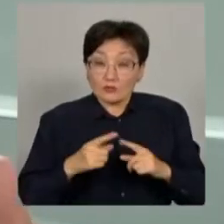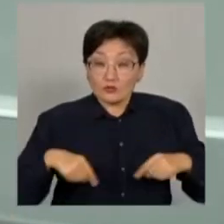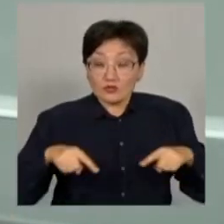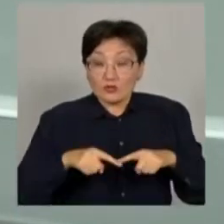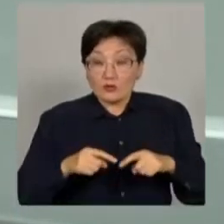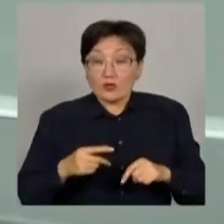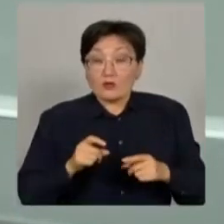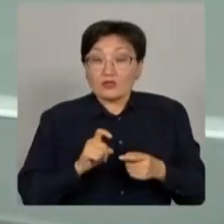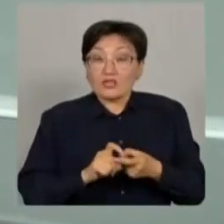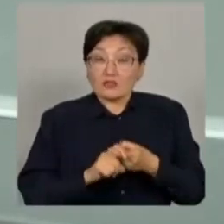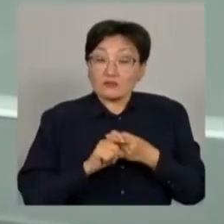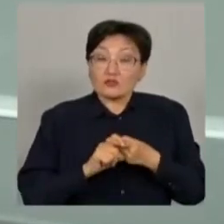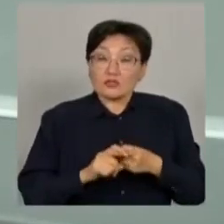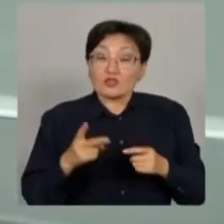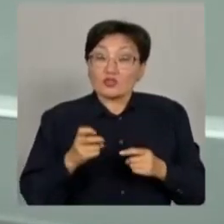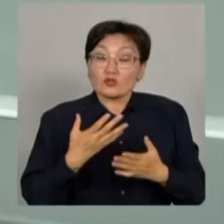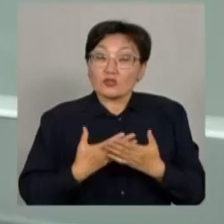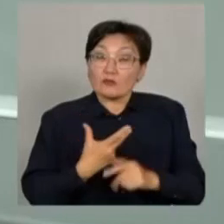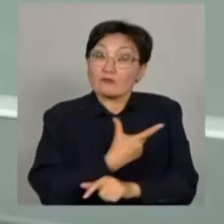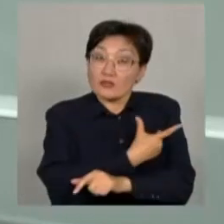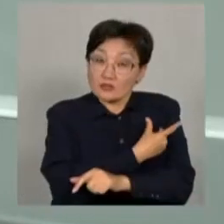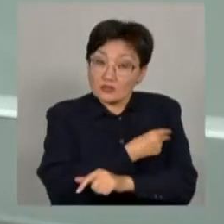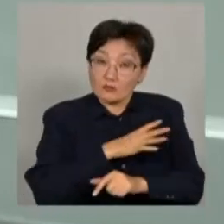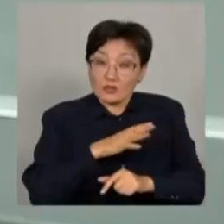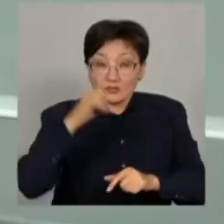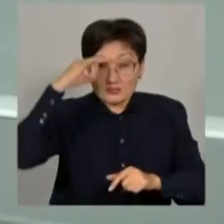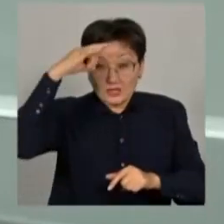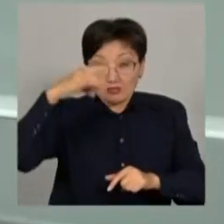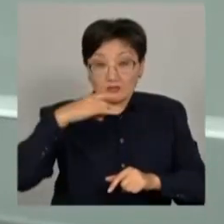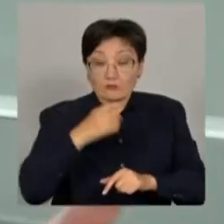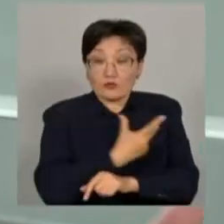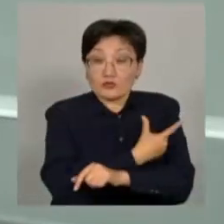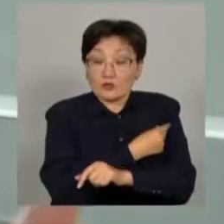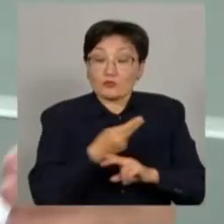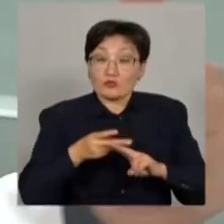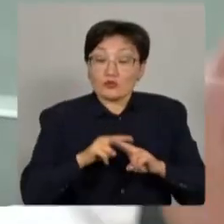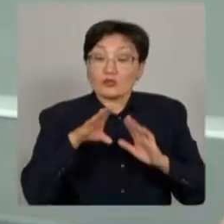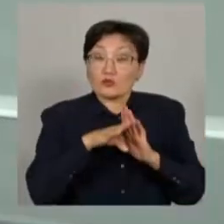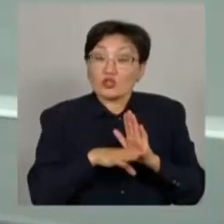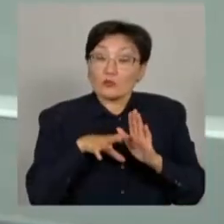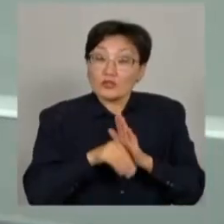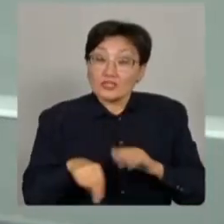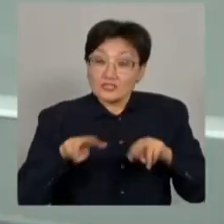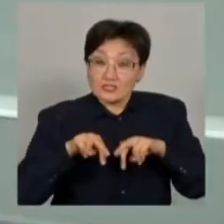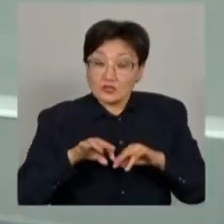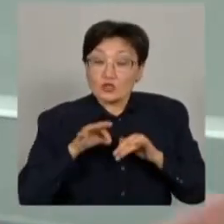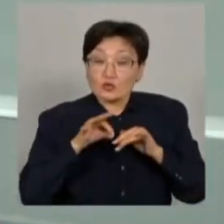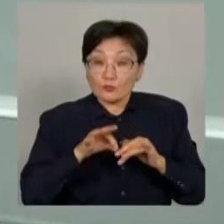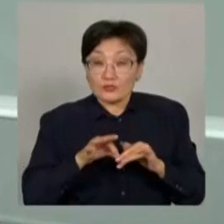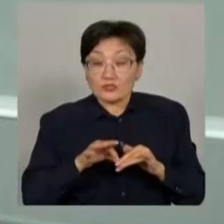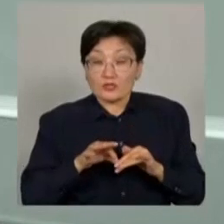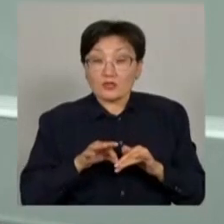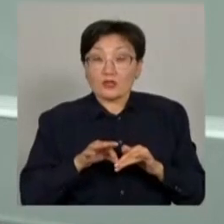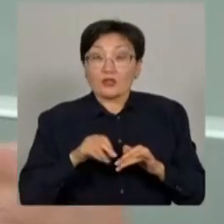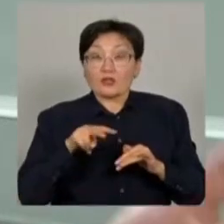200-ге таяу вакцина шығарған екен. Қазақстанның вакцинасы солардың шорт-листіне кіріп, одан кейін зерттеуден өтіп, Lancet